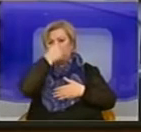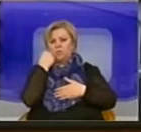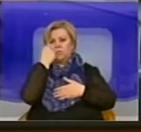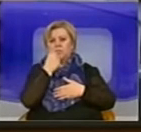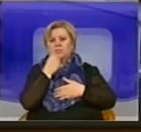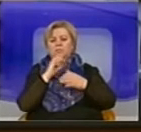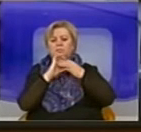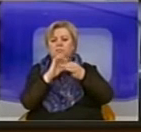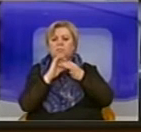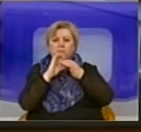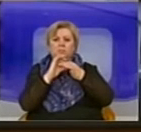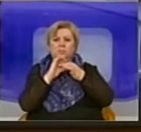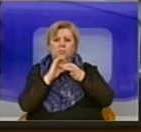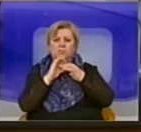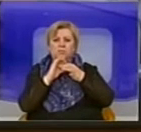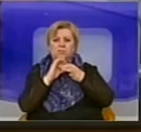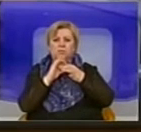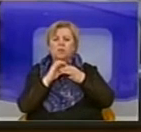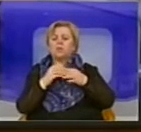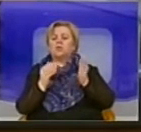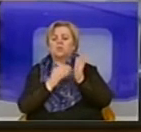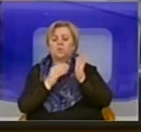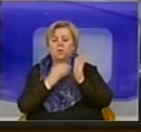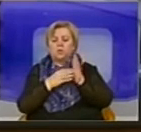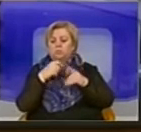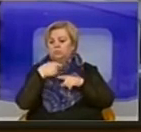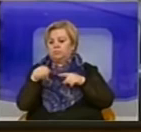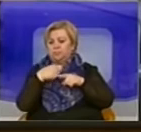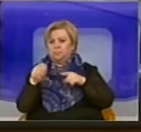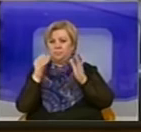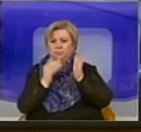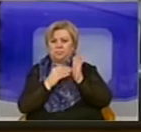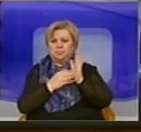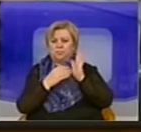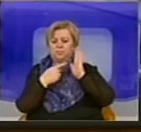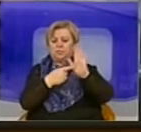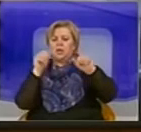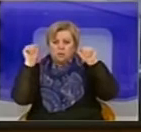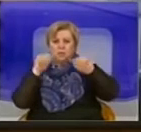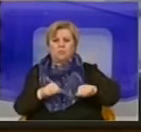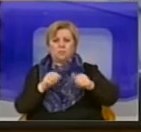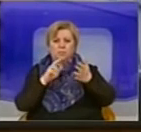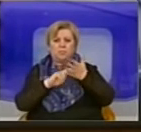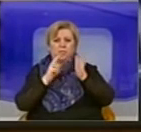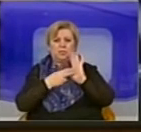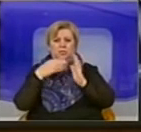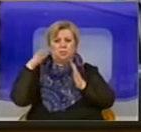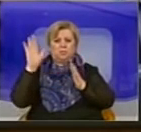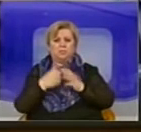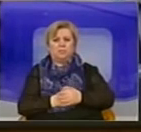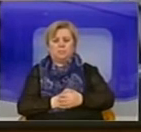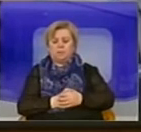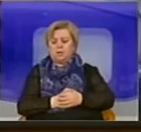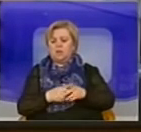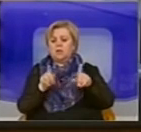në partneritet me partnerët e saj strategjik duhet të bëjë përmirësimet e nevojshme që të tregojë seriozitet në politikën e jashtme. Sa